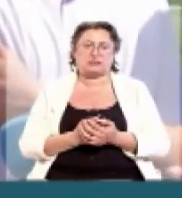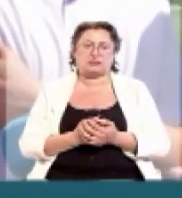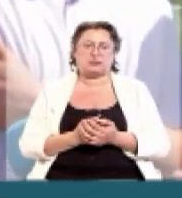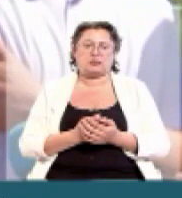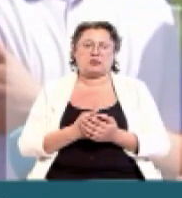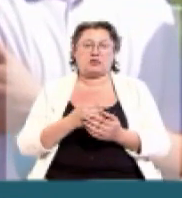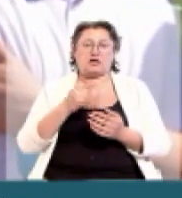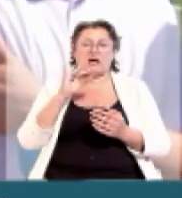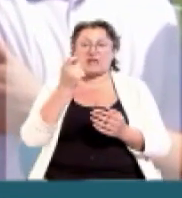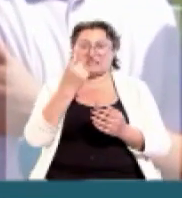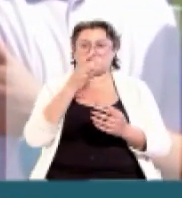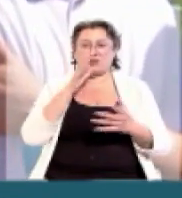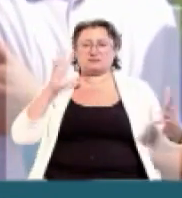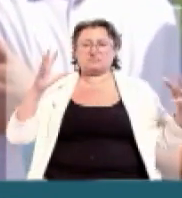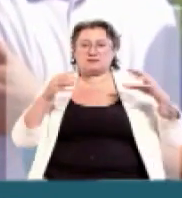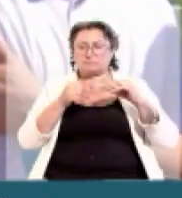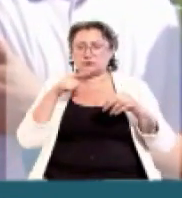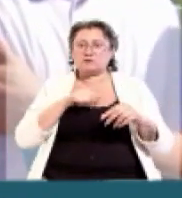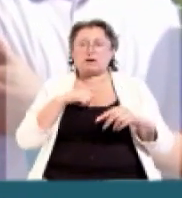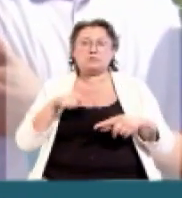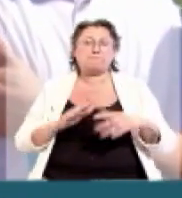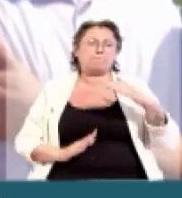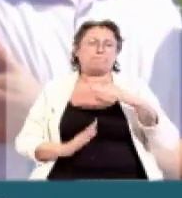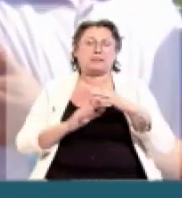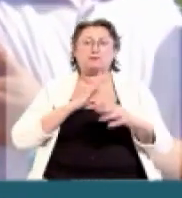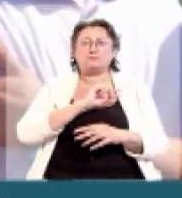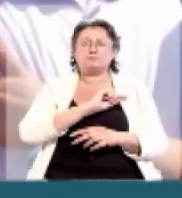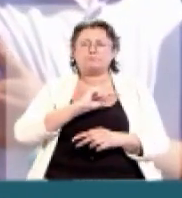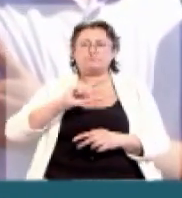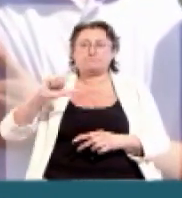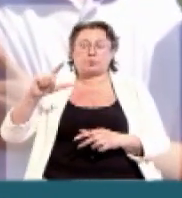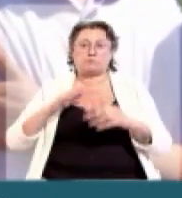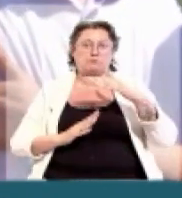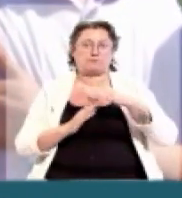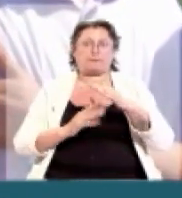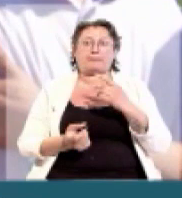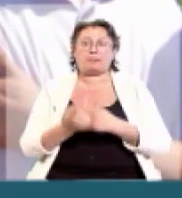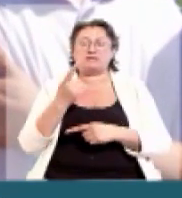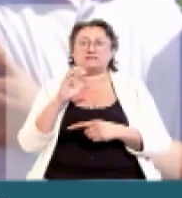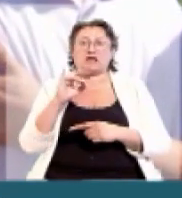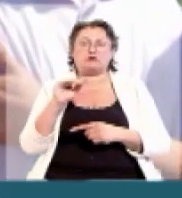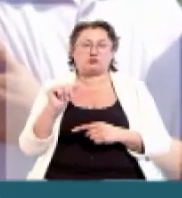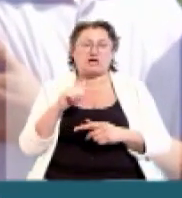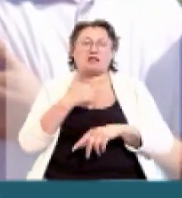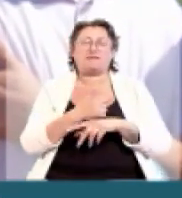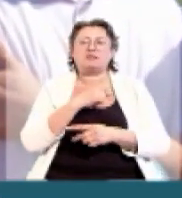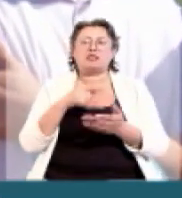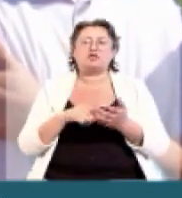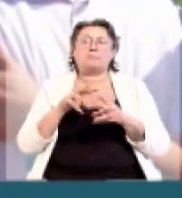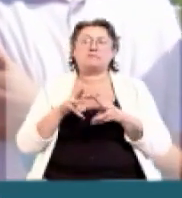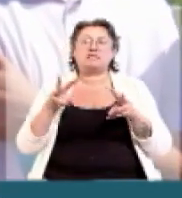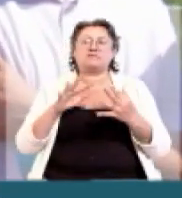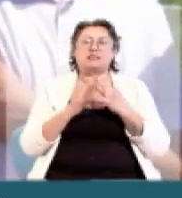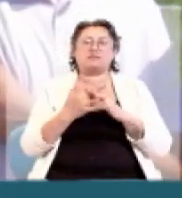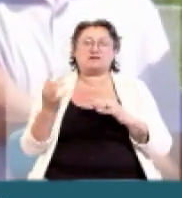показатель. 11-летний цикл. Мы сейчас находимся на пике угрозы появления саранчи. И главная задача Министерства